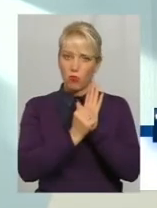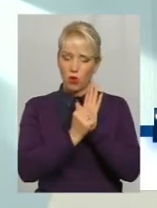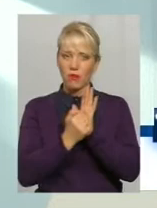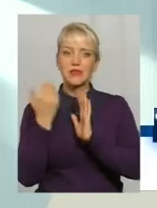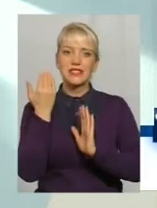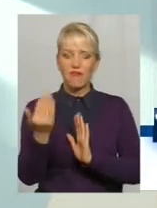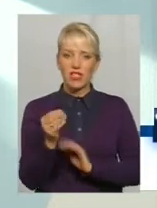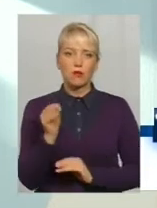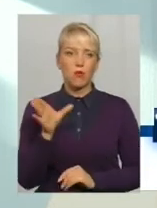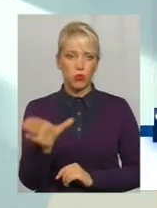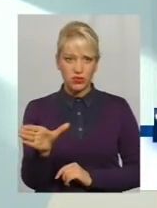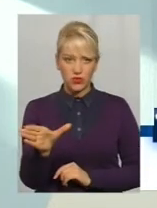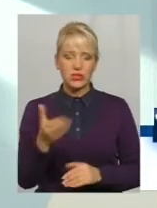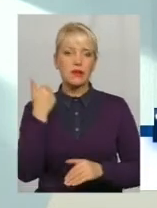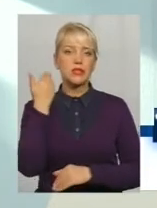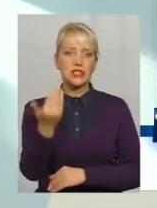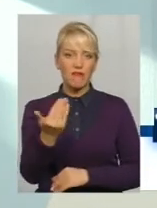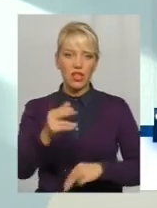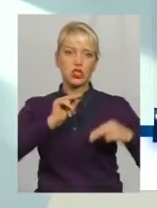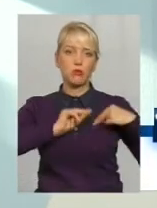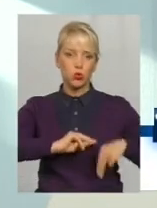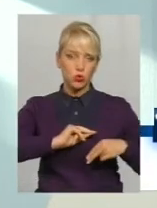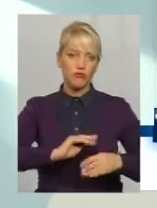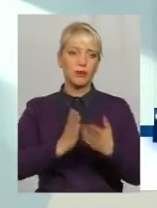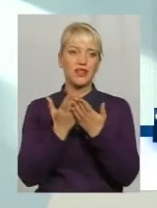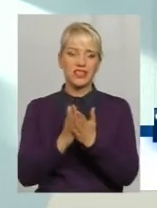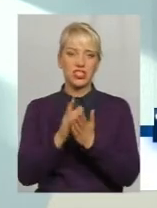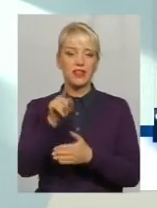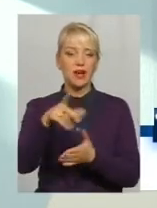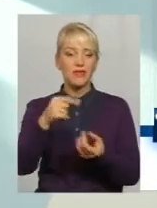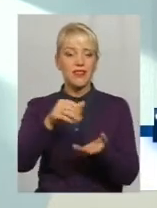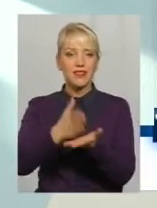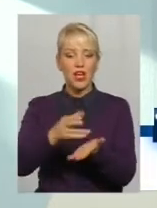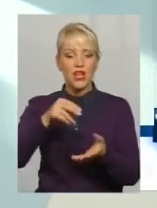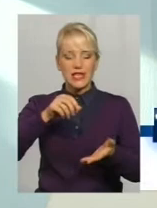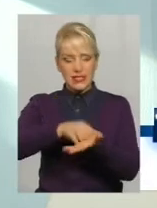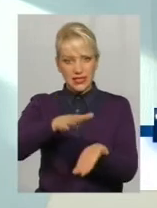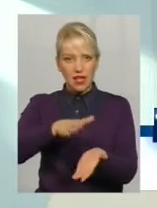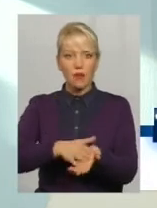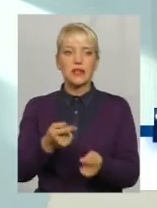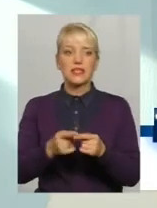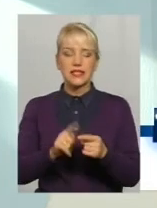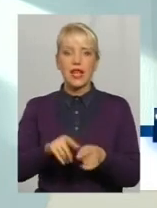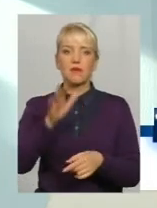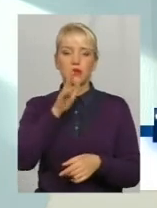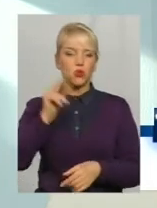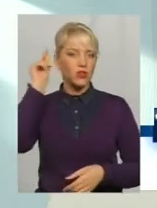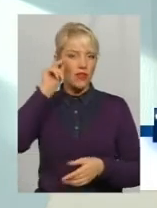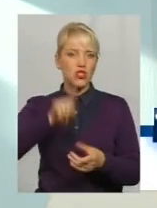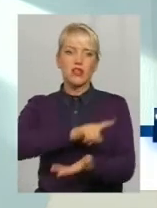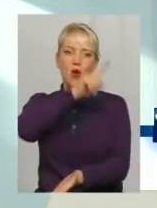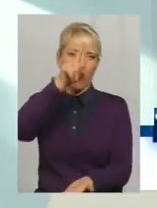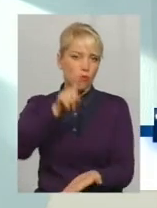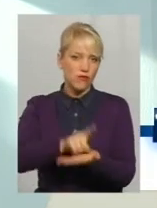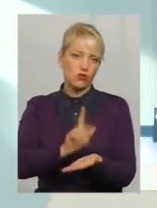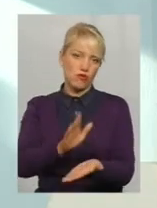вашими посвідченнями, за вашими трудовими книжками, там, де є цей запис, вам вам цей період навчання обов'язково